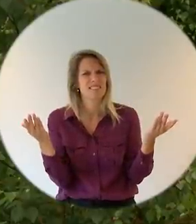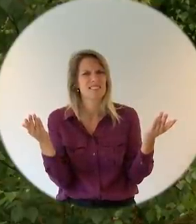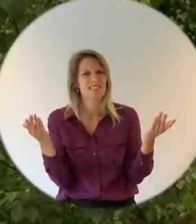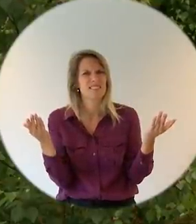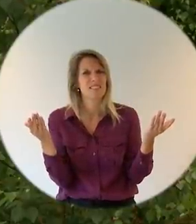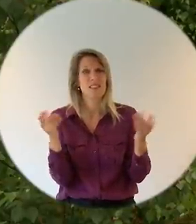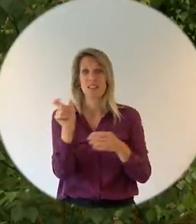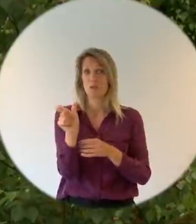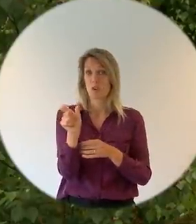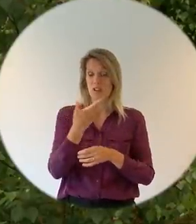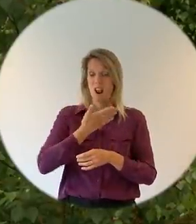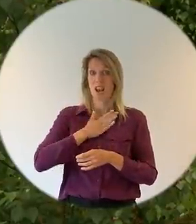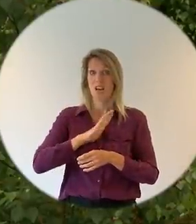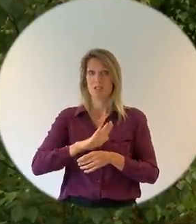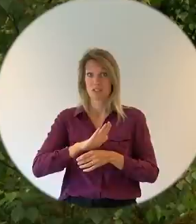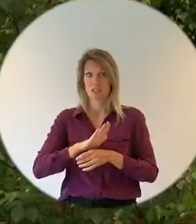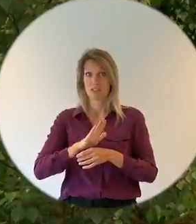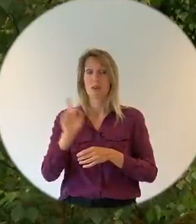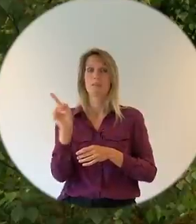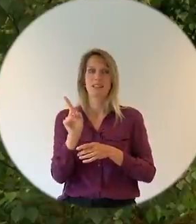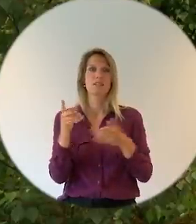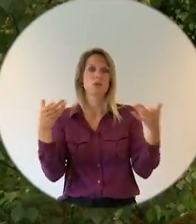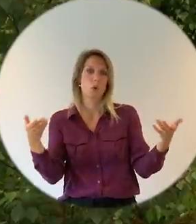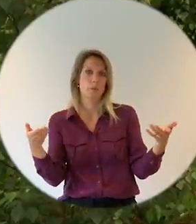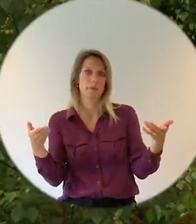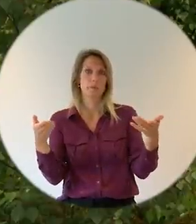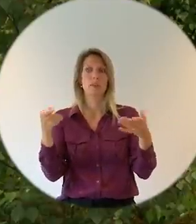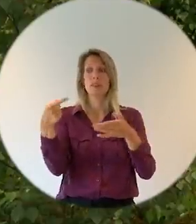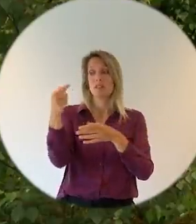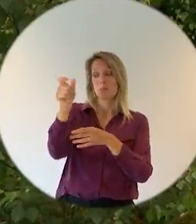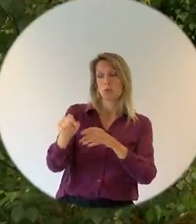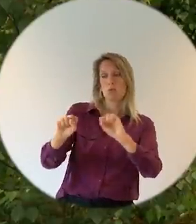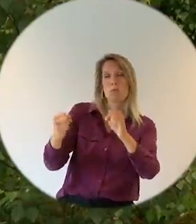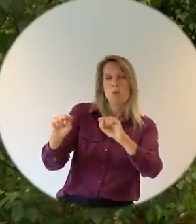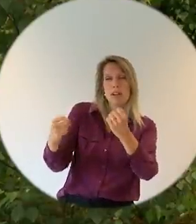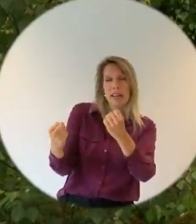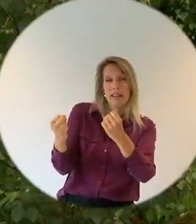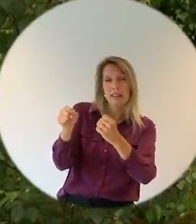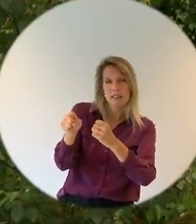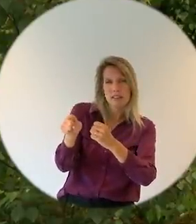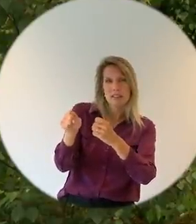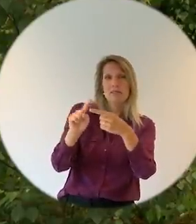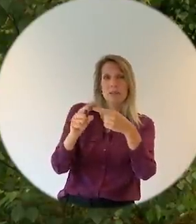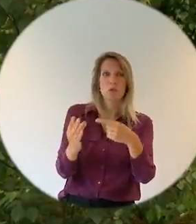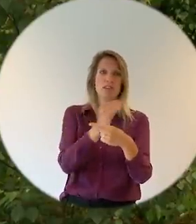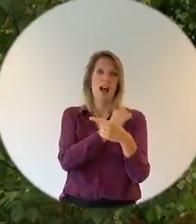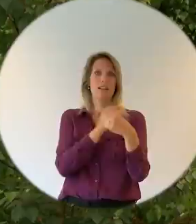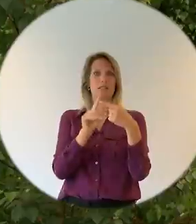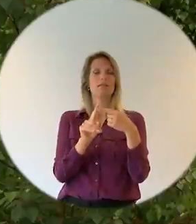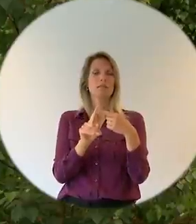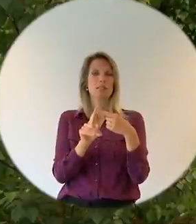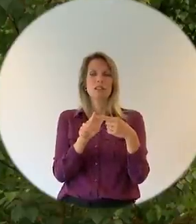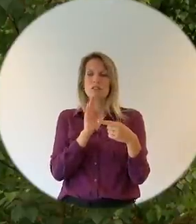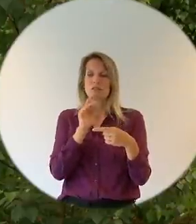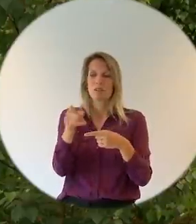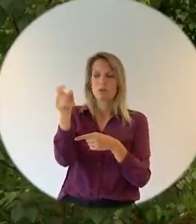Het woord lasten betekent het volgende. Dat zijn de moeilijkheden van de ander. De moeilijkheden moet je dragen. Dus als een ander het moeilijk heeft, moet